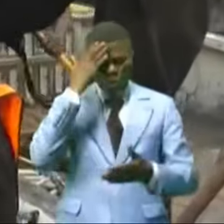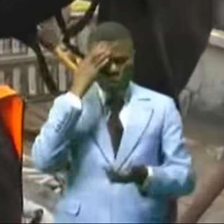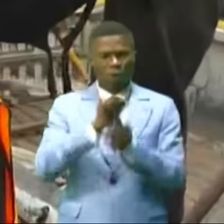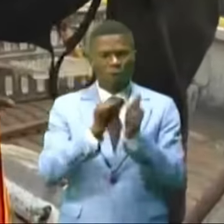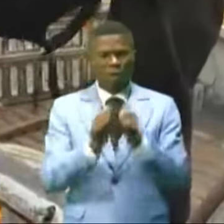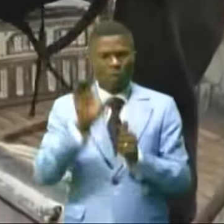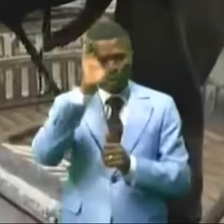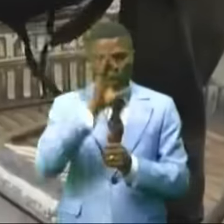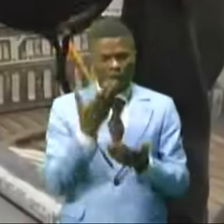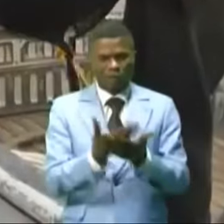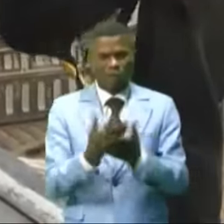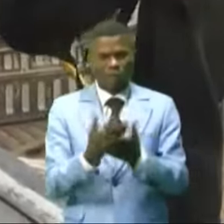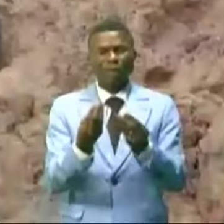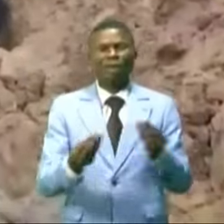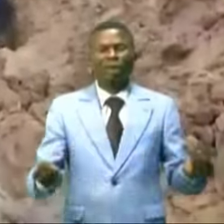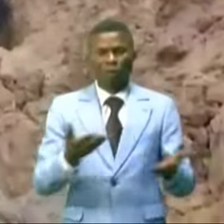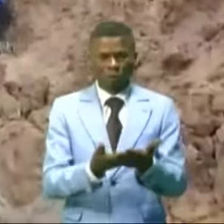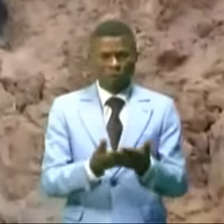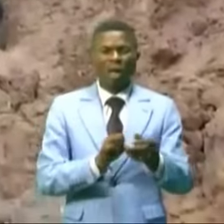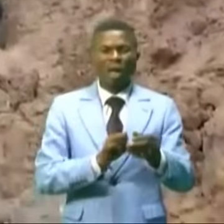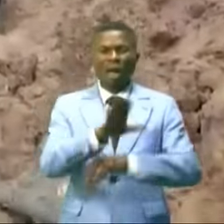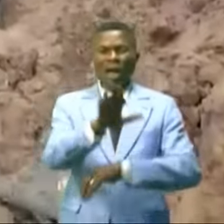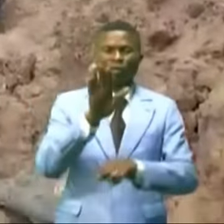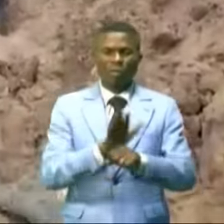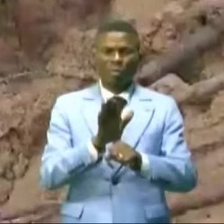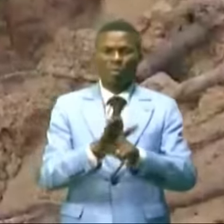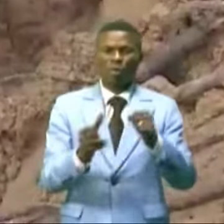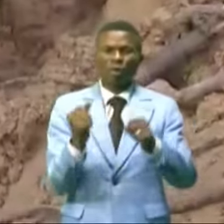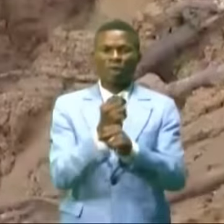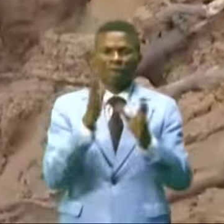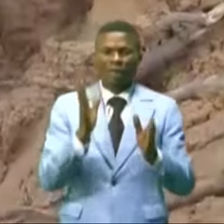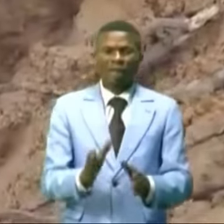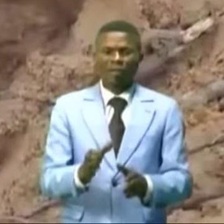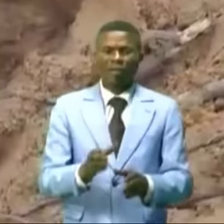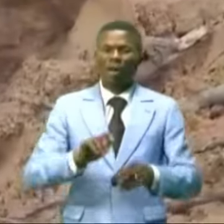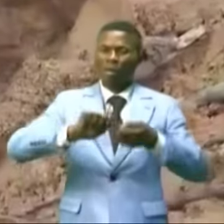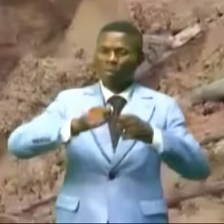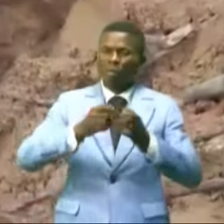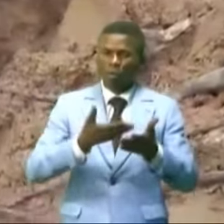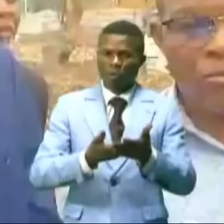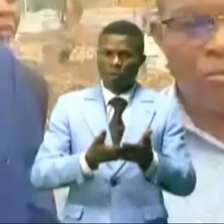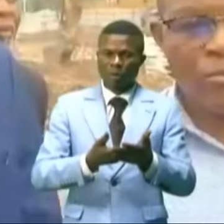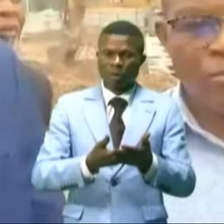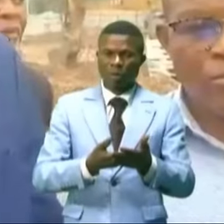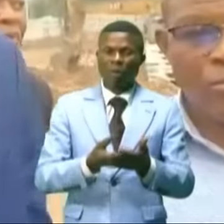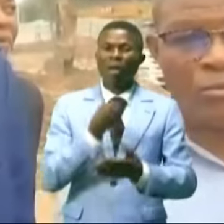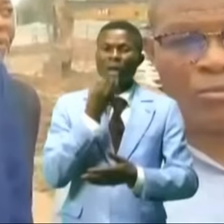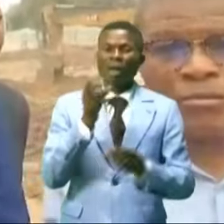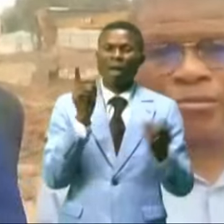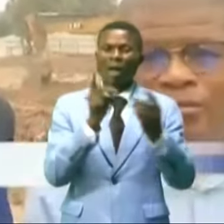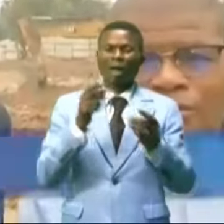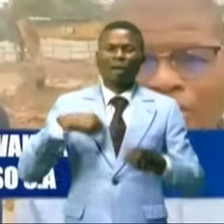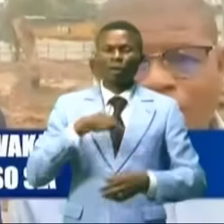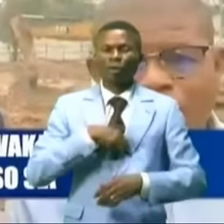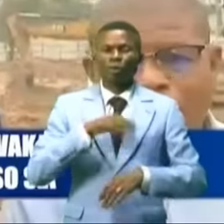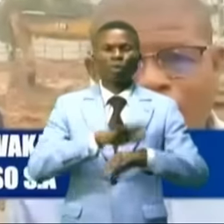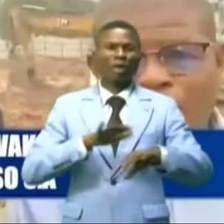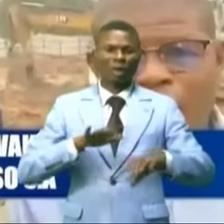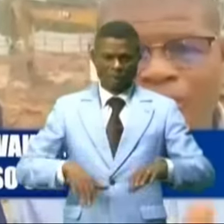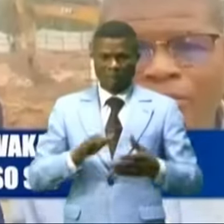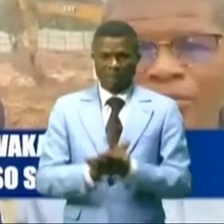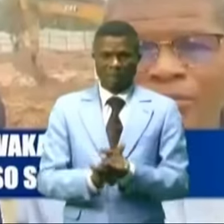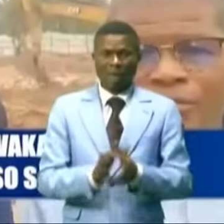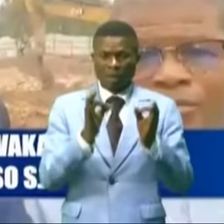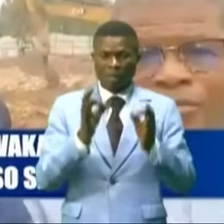mobiliser également les équipes dépêchées sur le terrain pour une réparation efficace. Certes, ils sont venus nous contacter en retard.